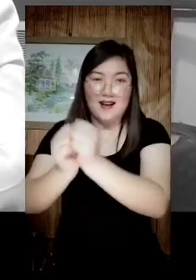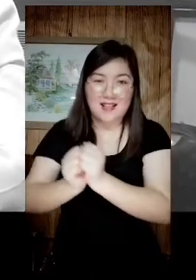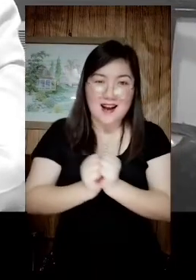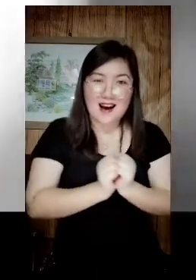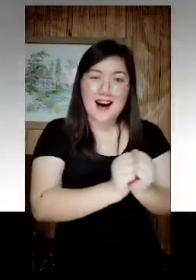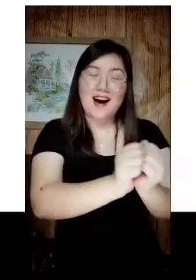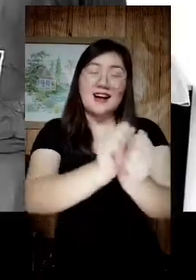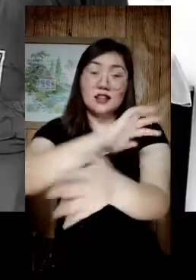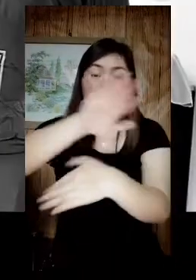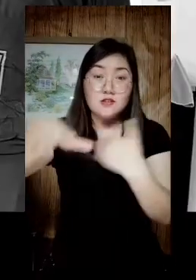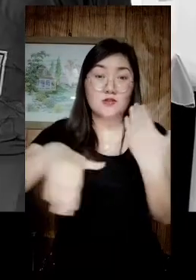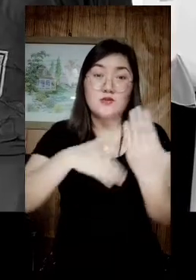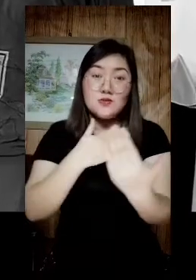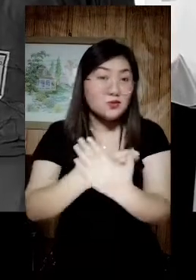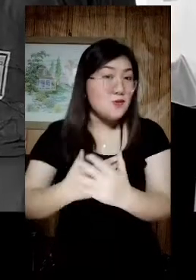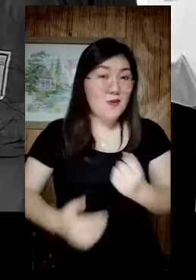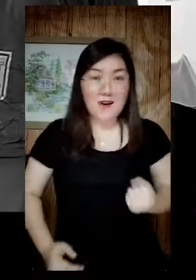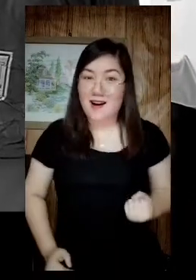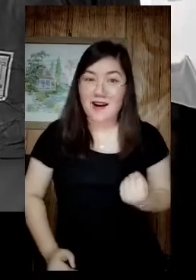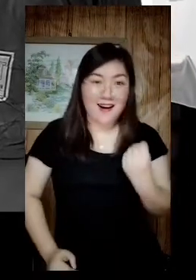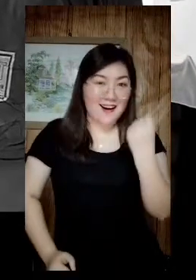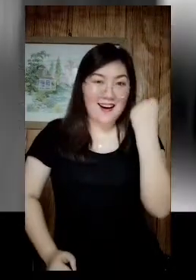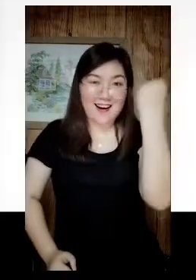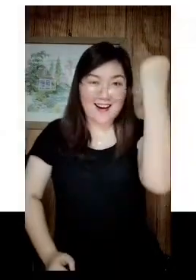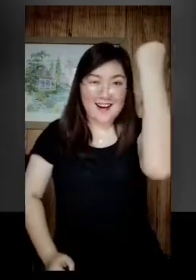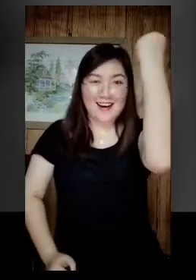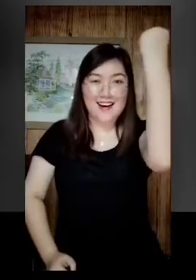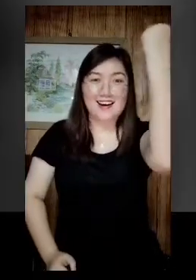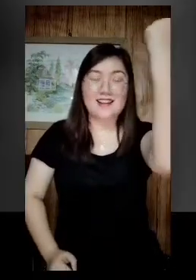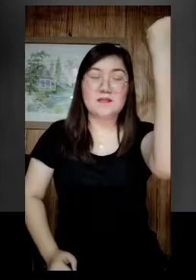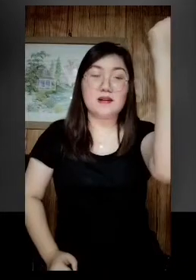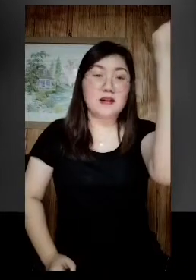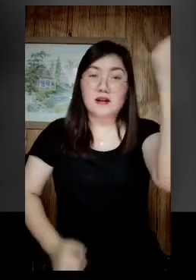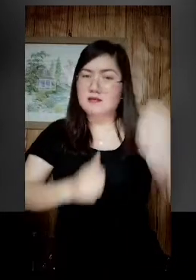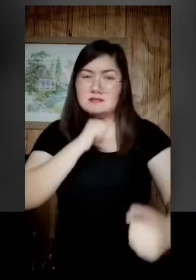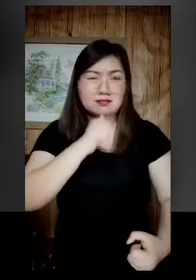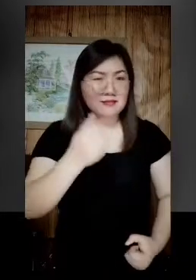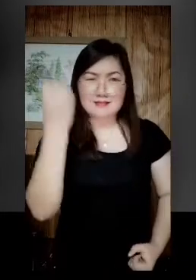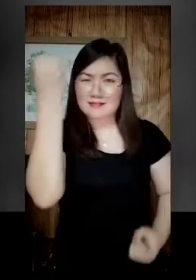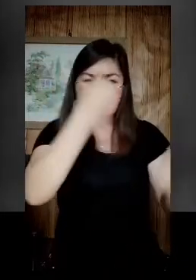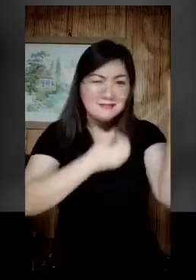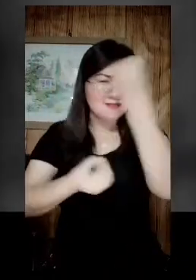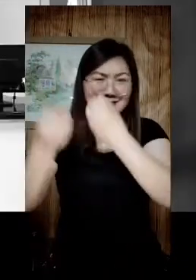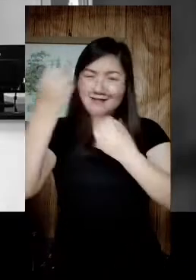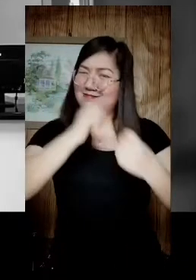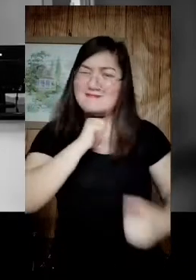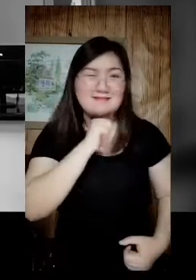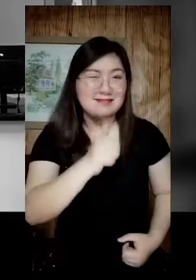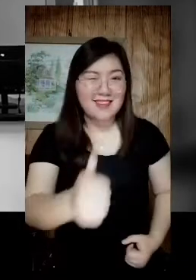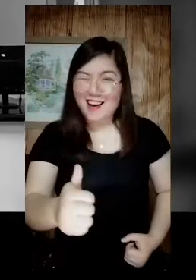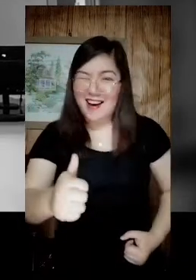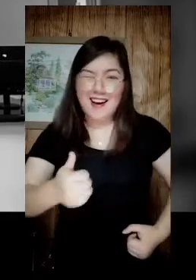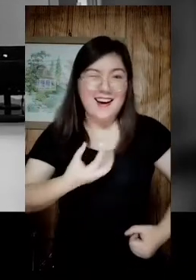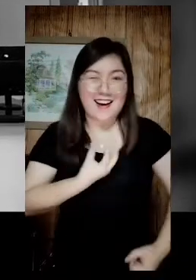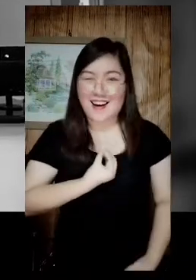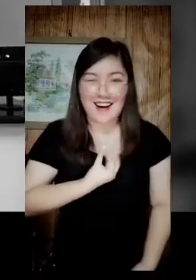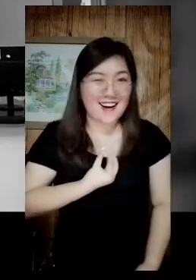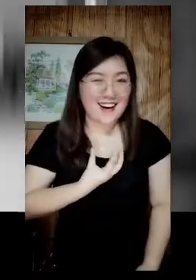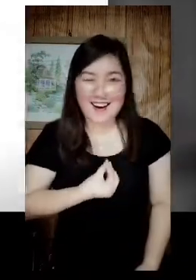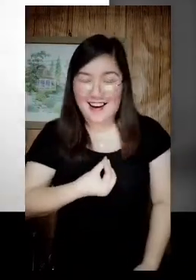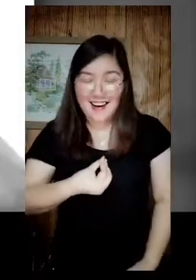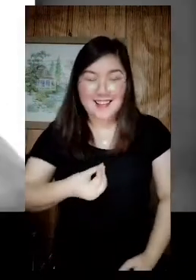sama-sama lahat ay susulong. Di mangangamba, di